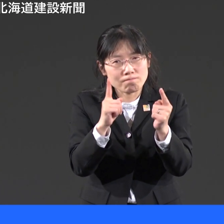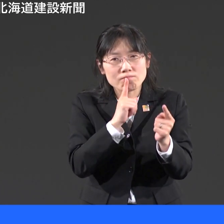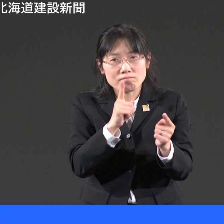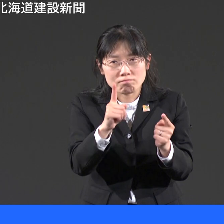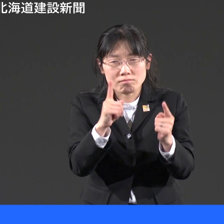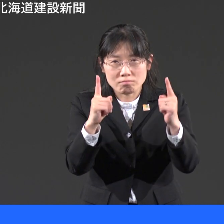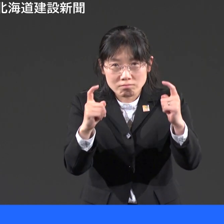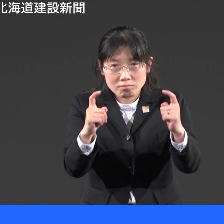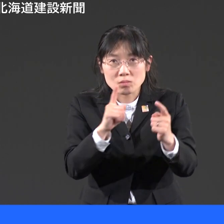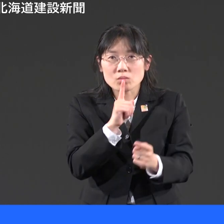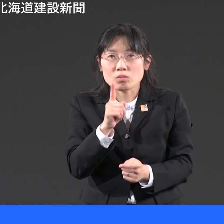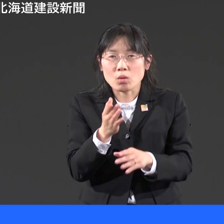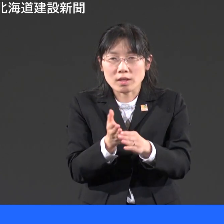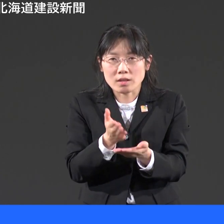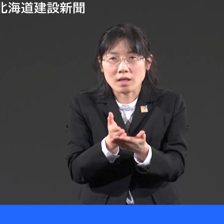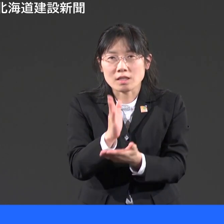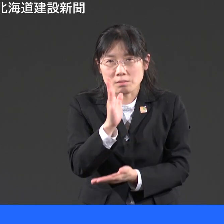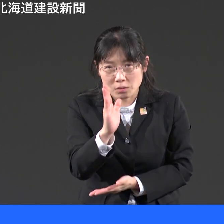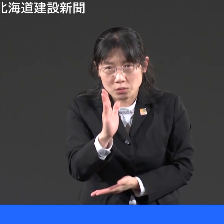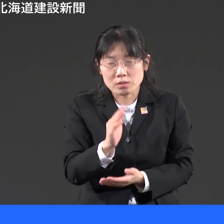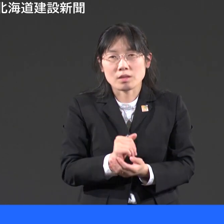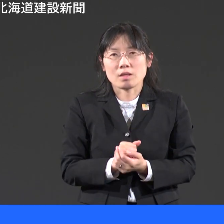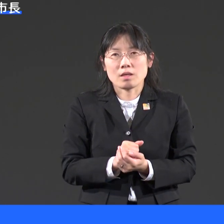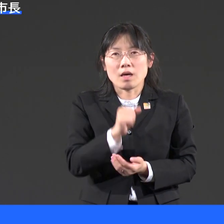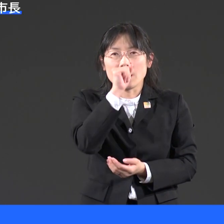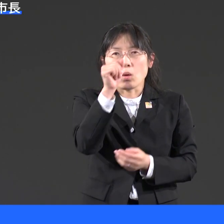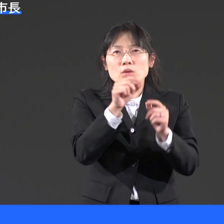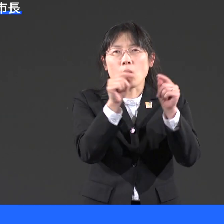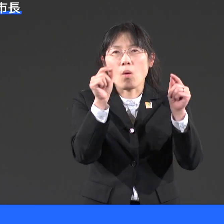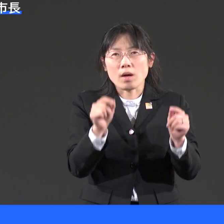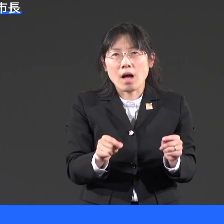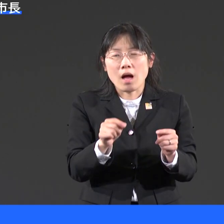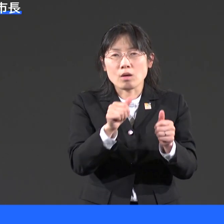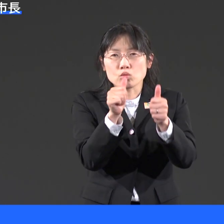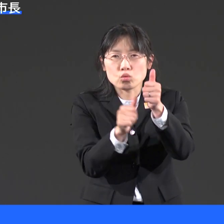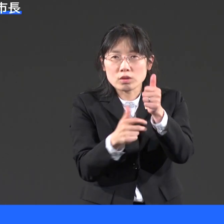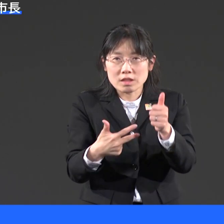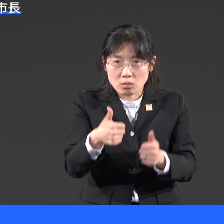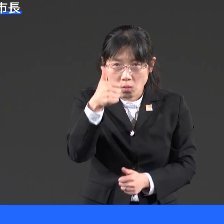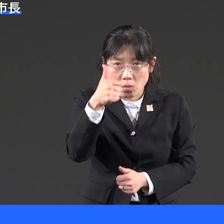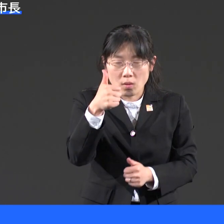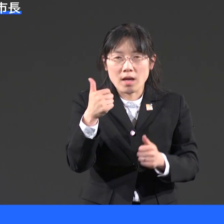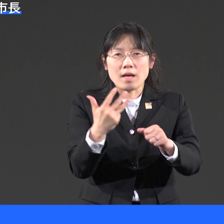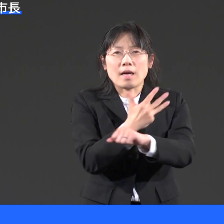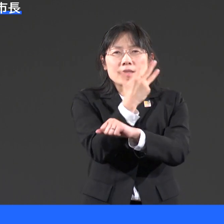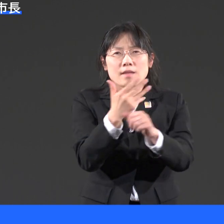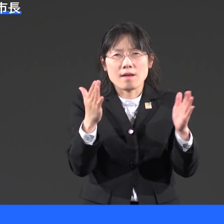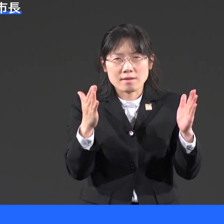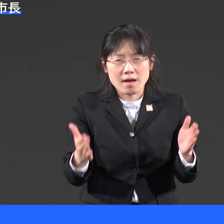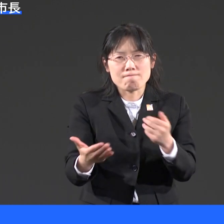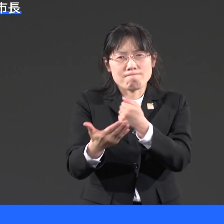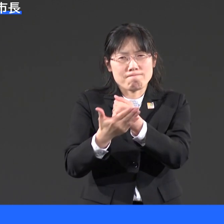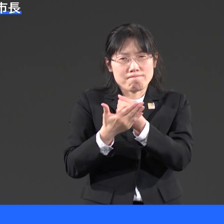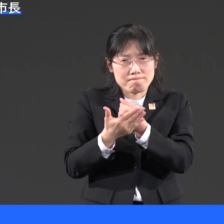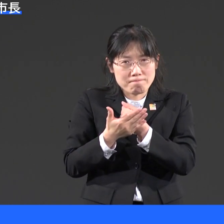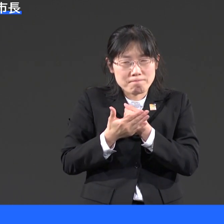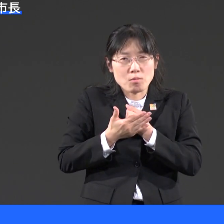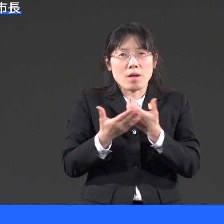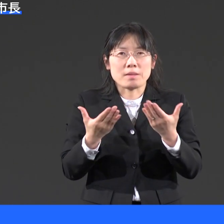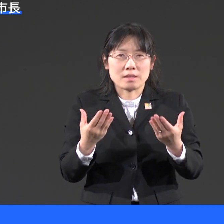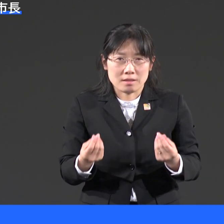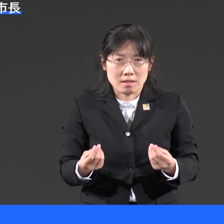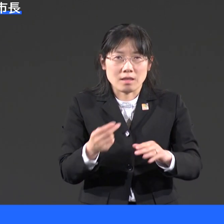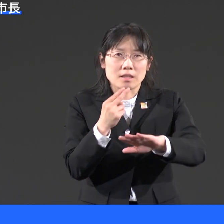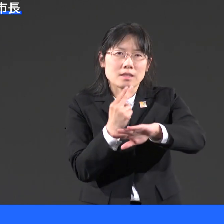吉岡副市長についてはこの8年間、 支えていただきました。特に技術